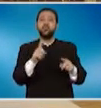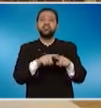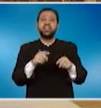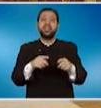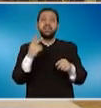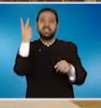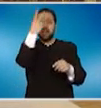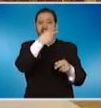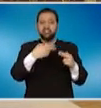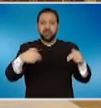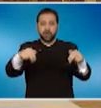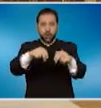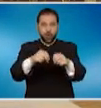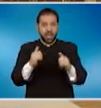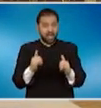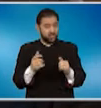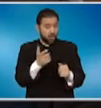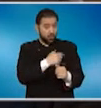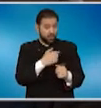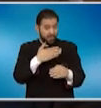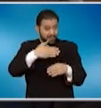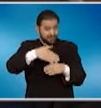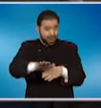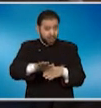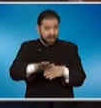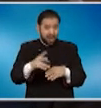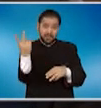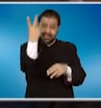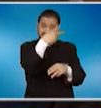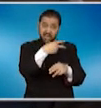aici putem să facem un anumit derapaj reluând